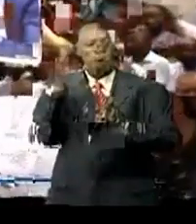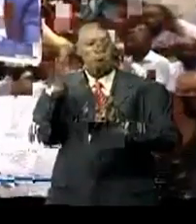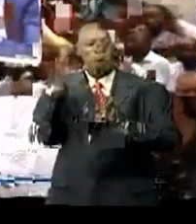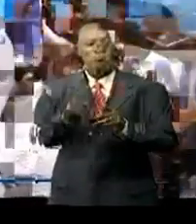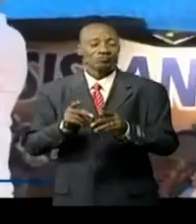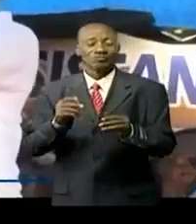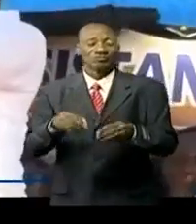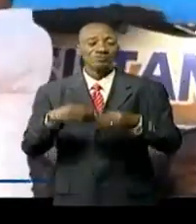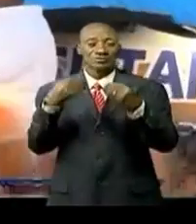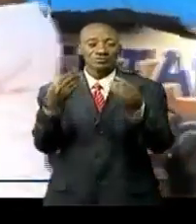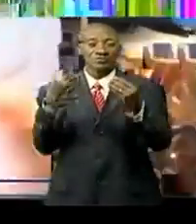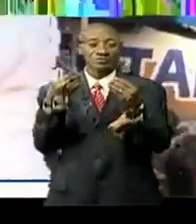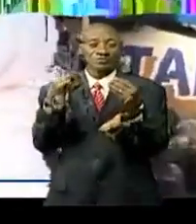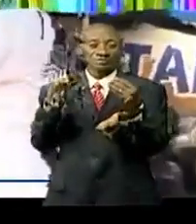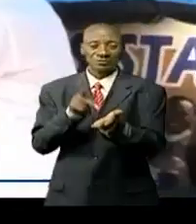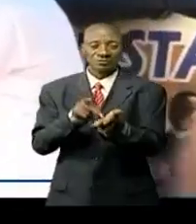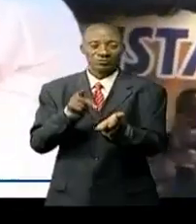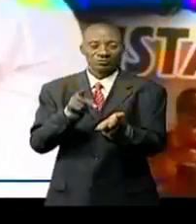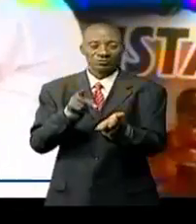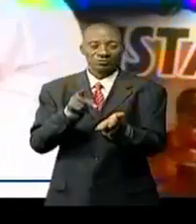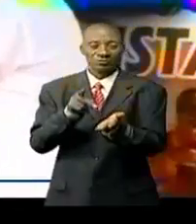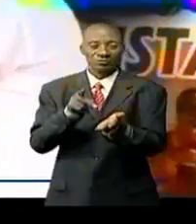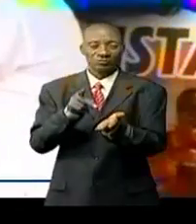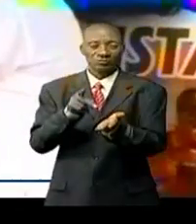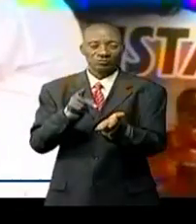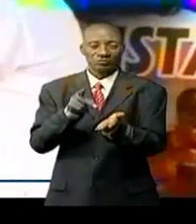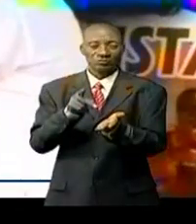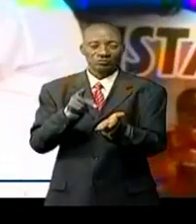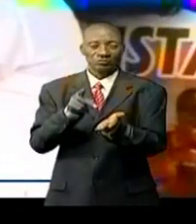...de mérite... pour ces multiples réalisations.